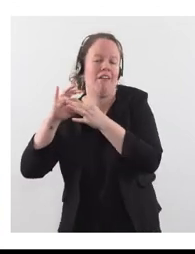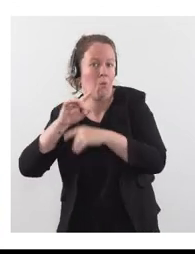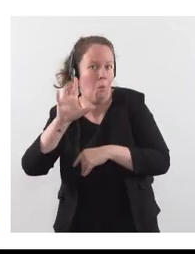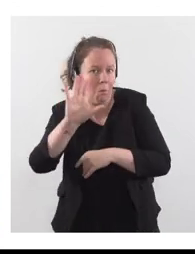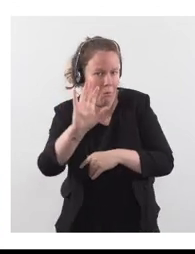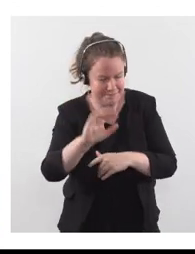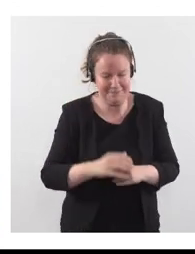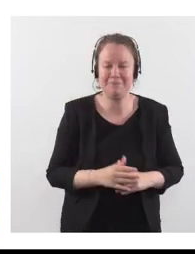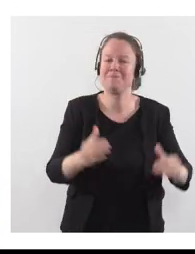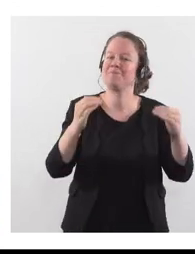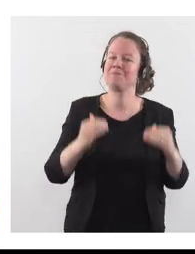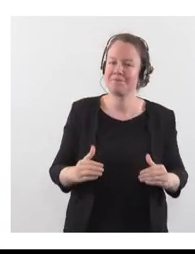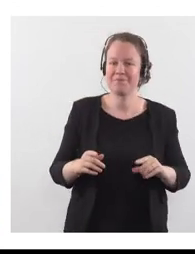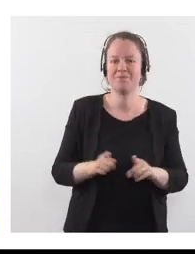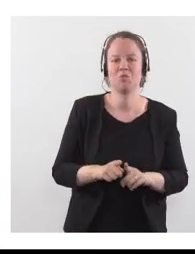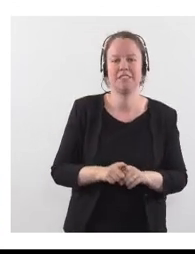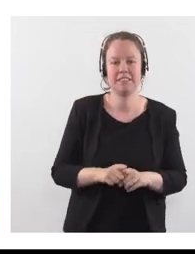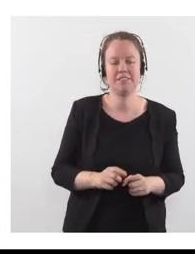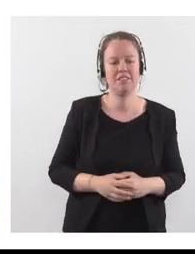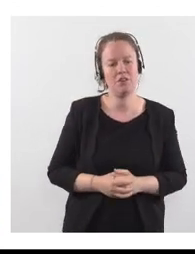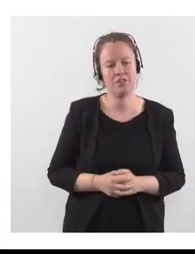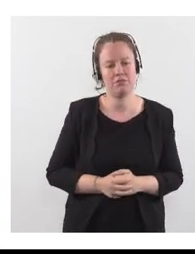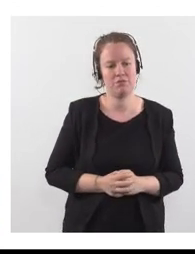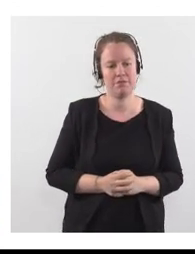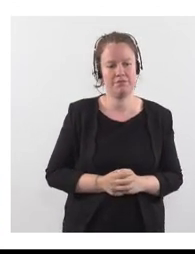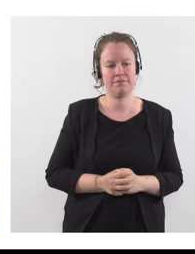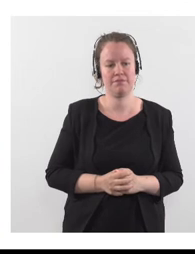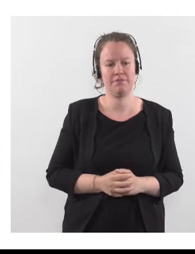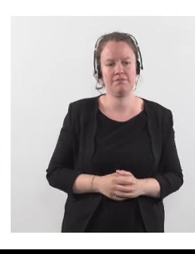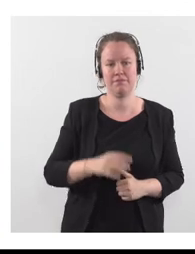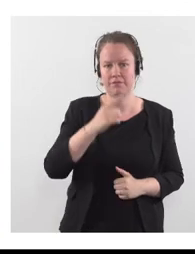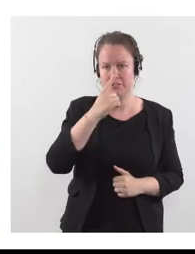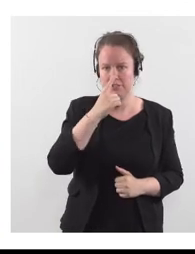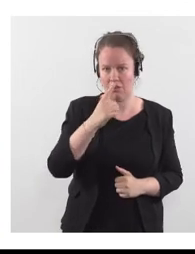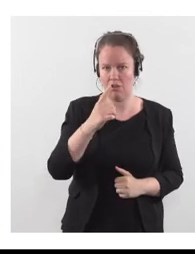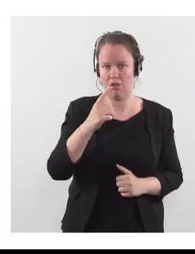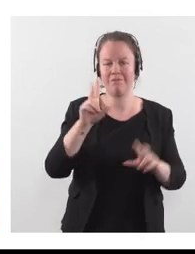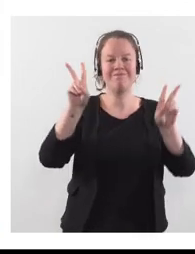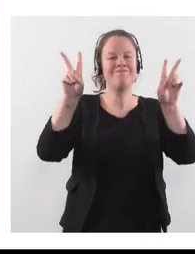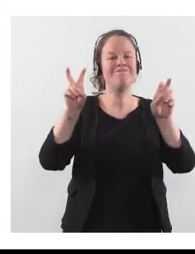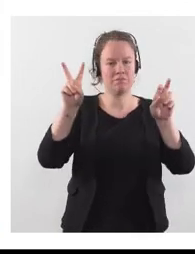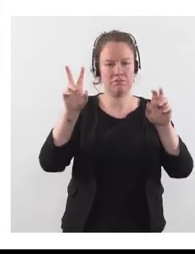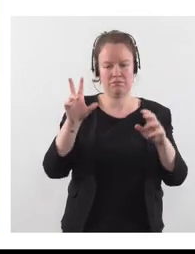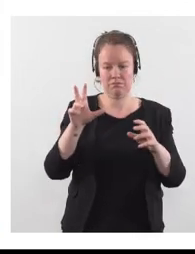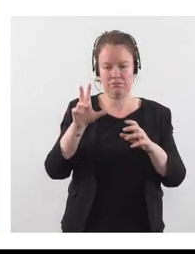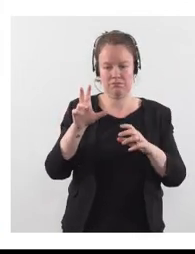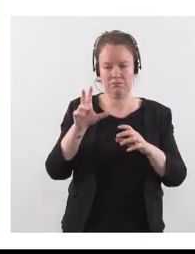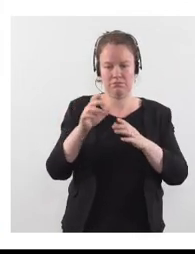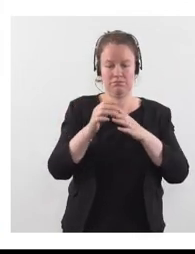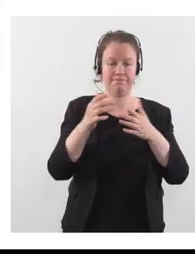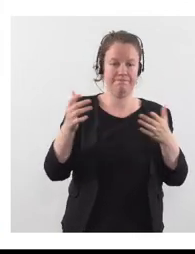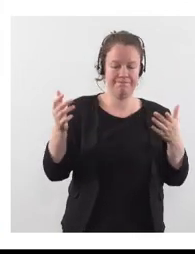sur l'orientation subie. C'est une de mes grandes préoccupations. Donc, je suis très, très contente que vous l'ayez soulevée là, parce que les équipes le savent et